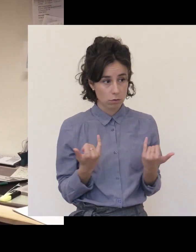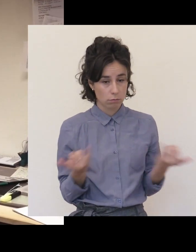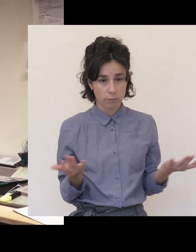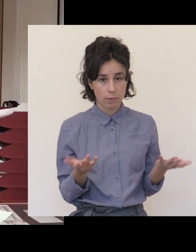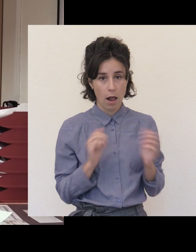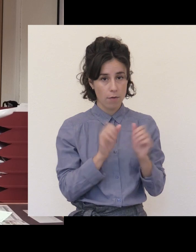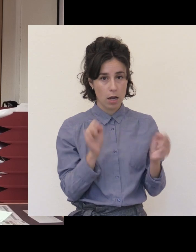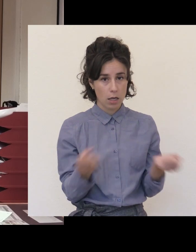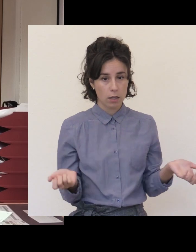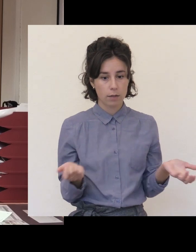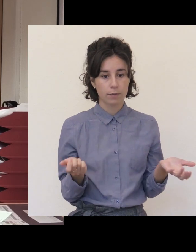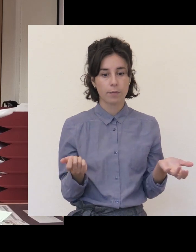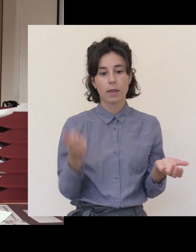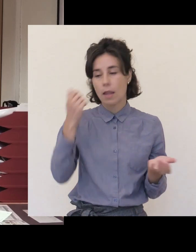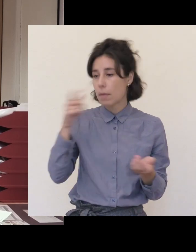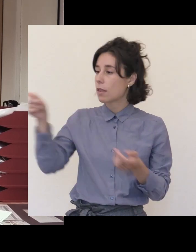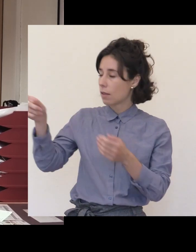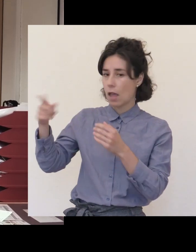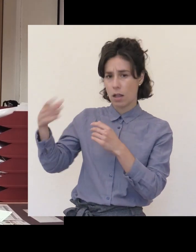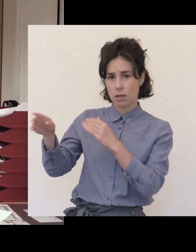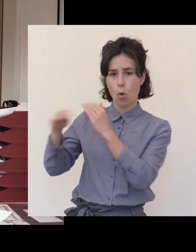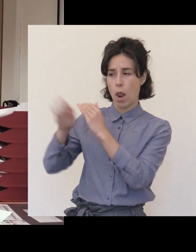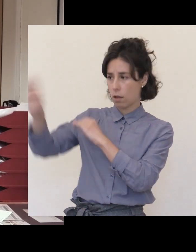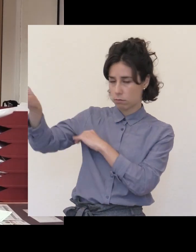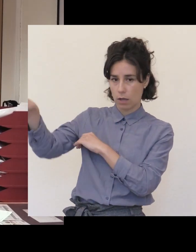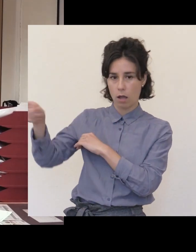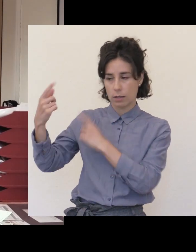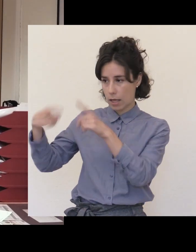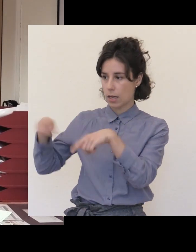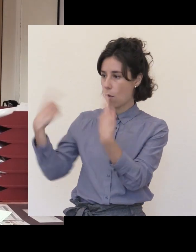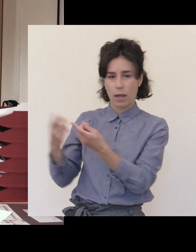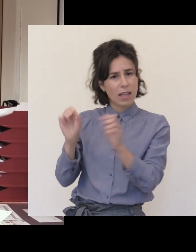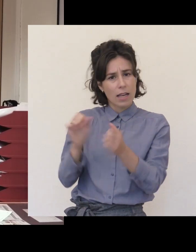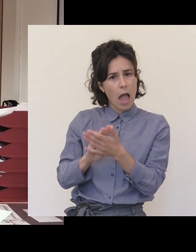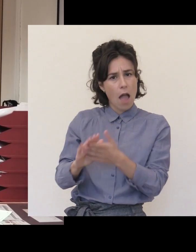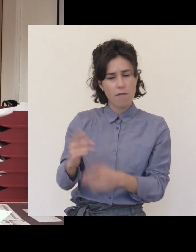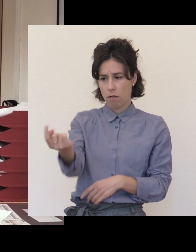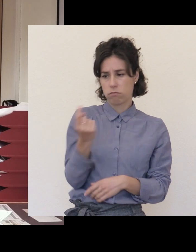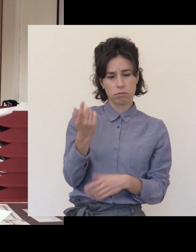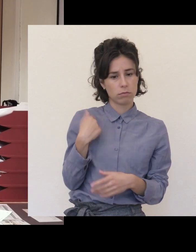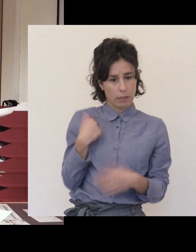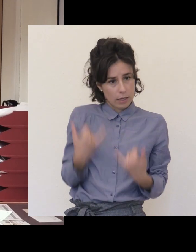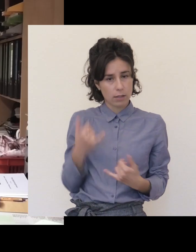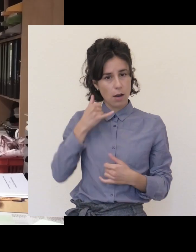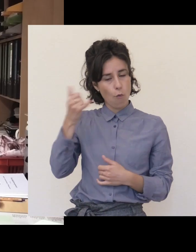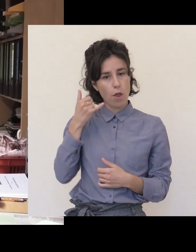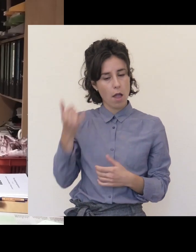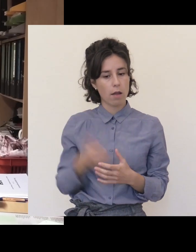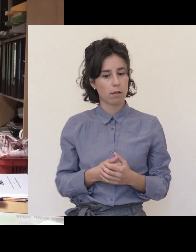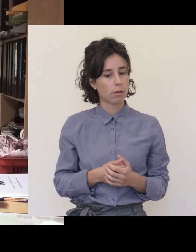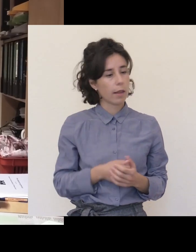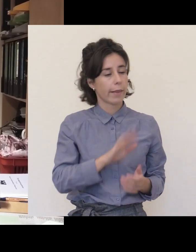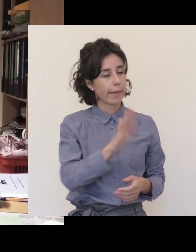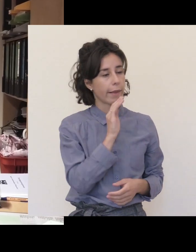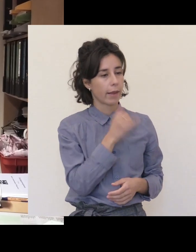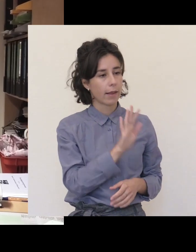Gar nichts. Wenden Sie sich bitte an den Kollegen Schneider im nächsten Raum. Okay. Sie können hier auch nicht einfach so rein platzen. Ich bin im Telefonat. Nee,